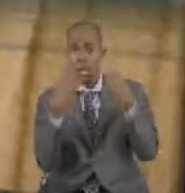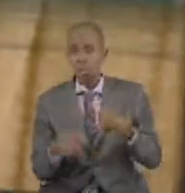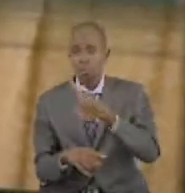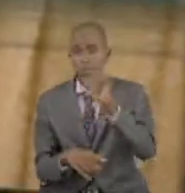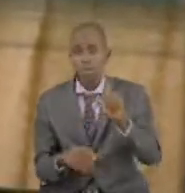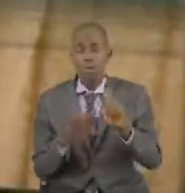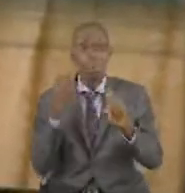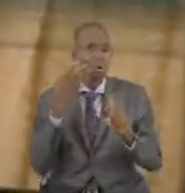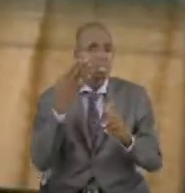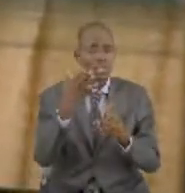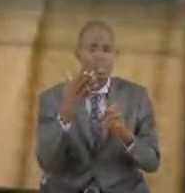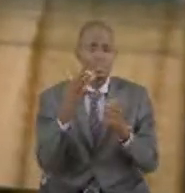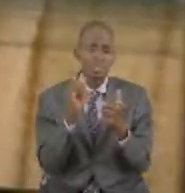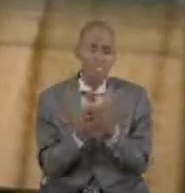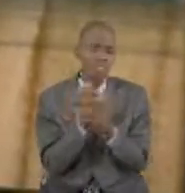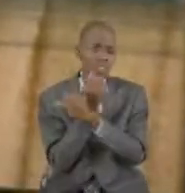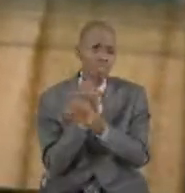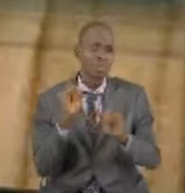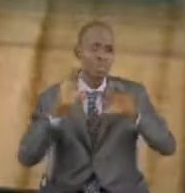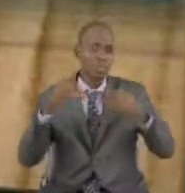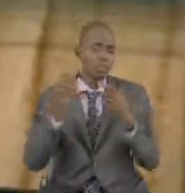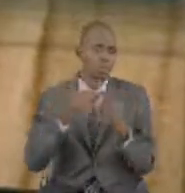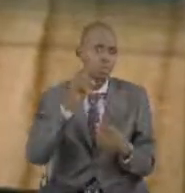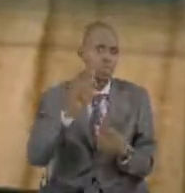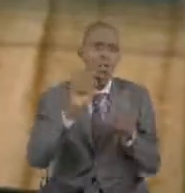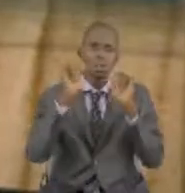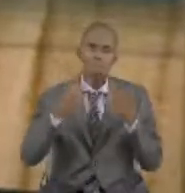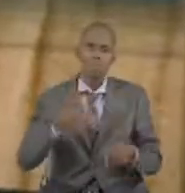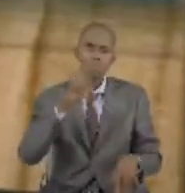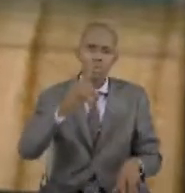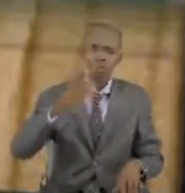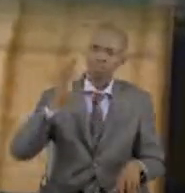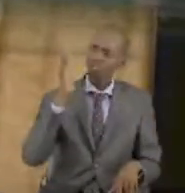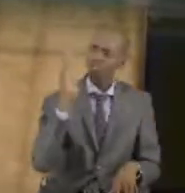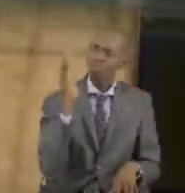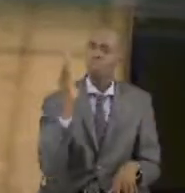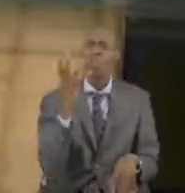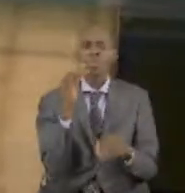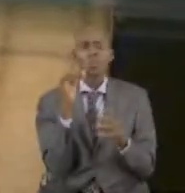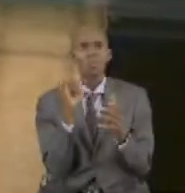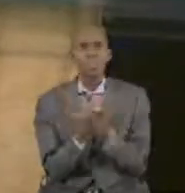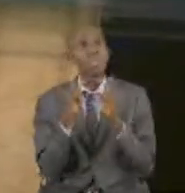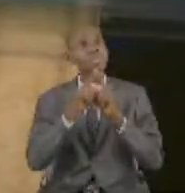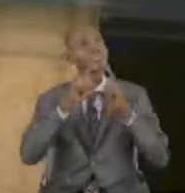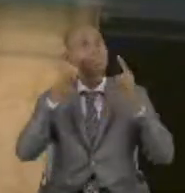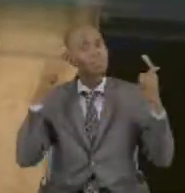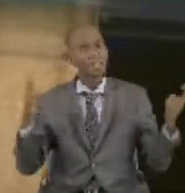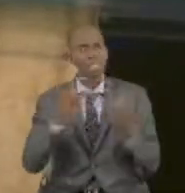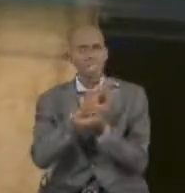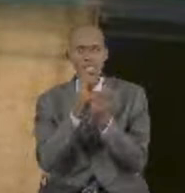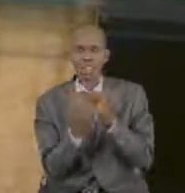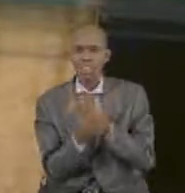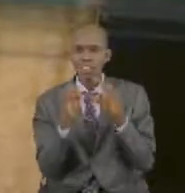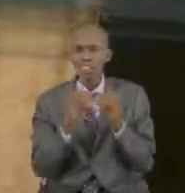vous y attire ce salut qui vous a été donné peu pouvez vous témoigner rendre témoignage de ce grand changement